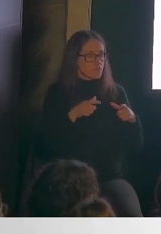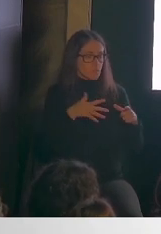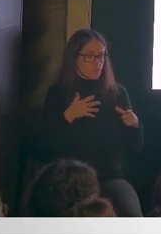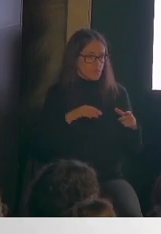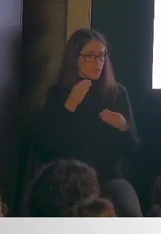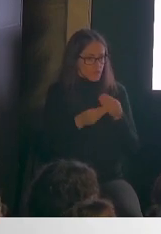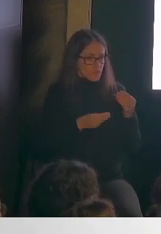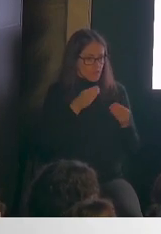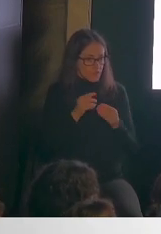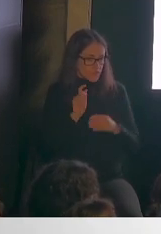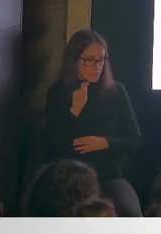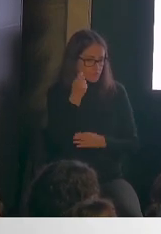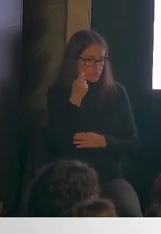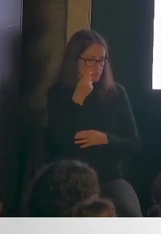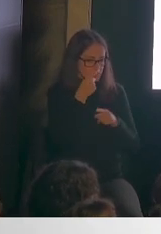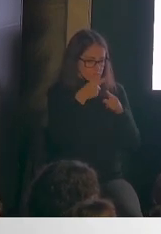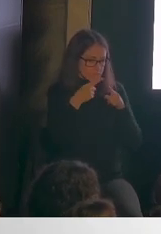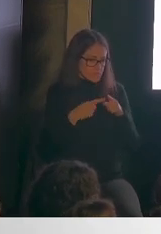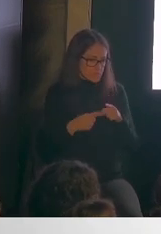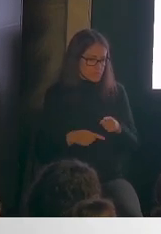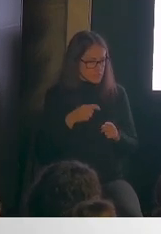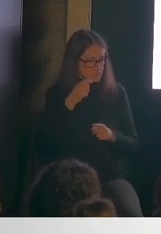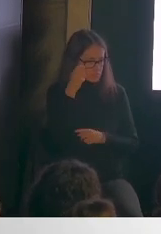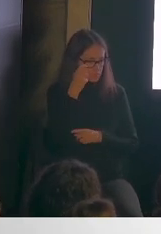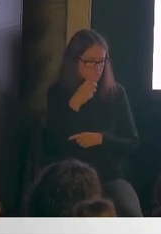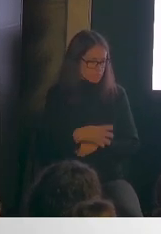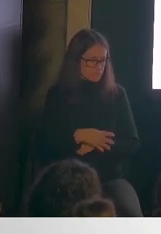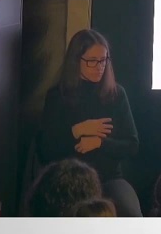fer i es poden fer moltíssimes coses.